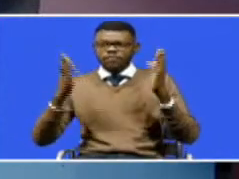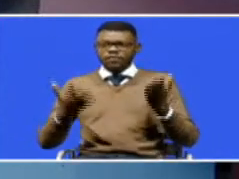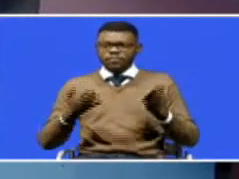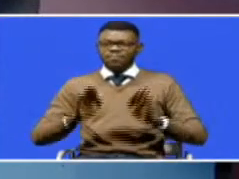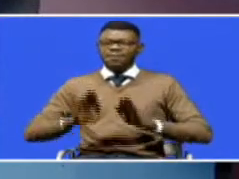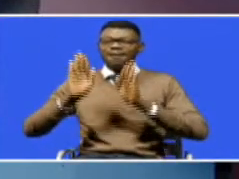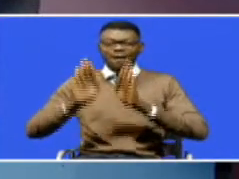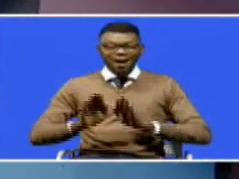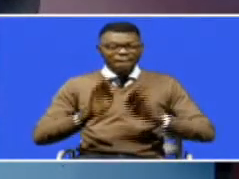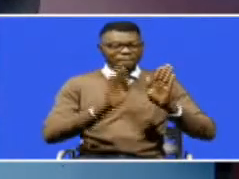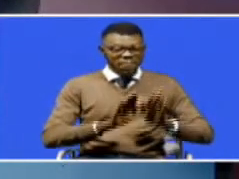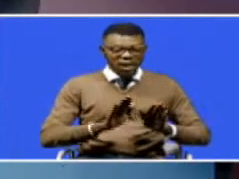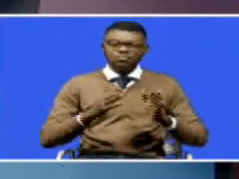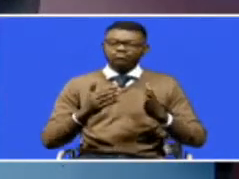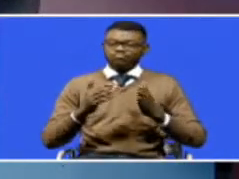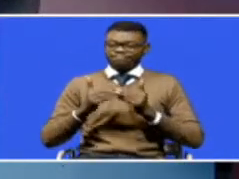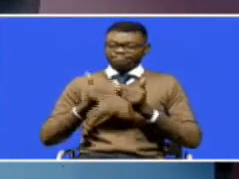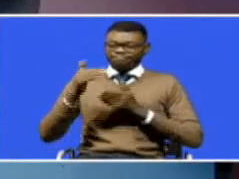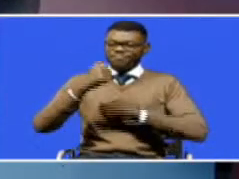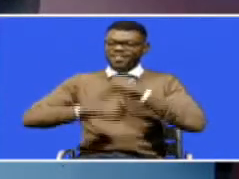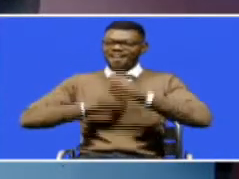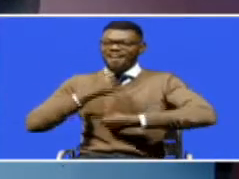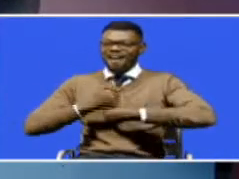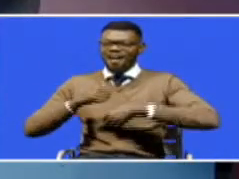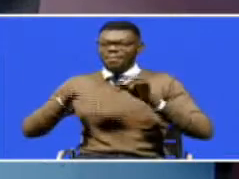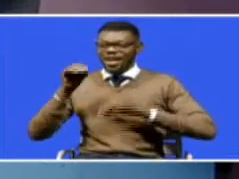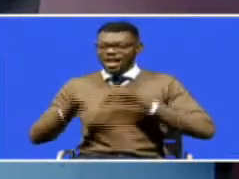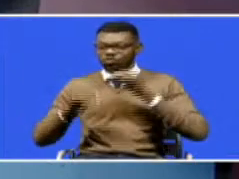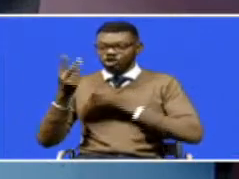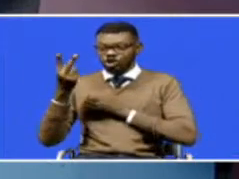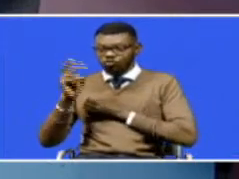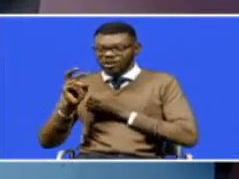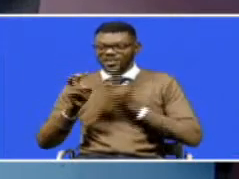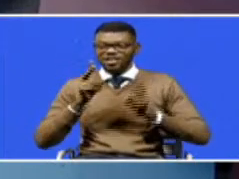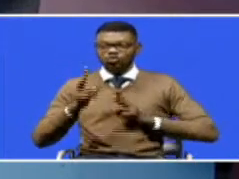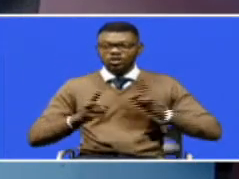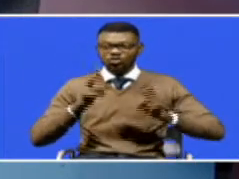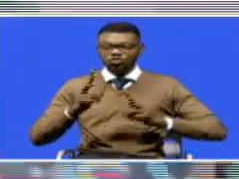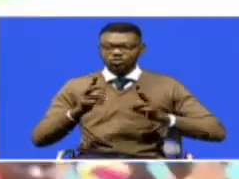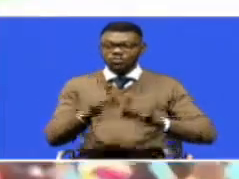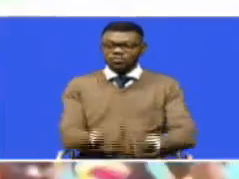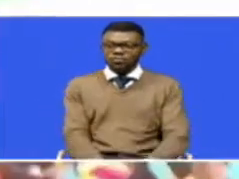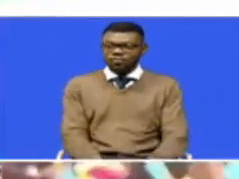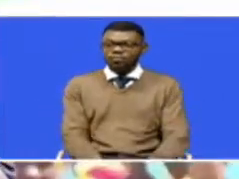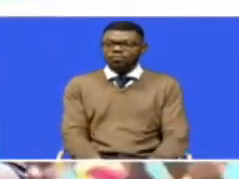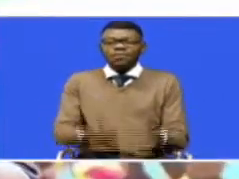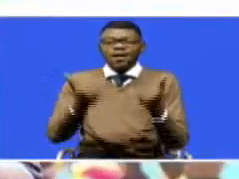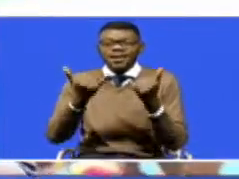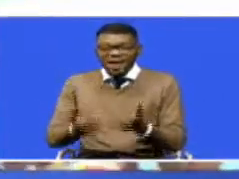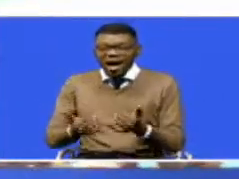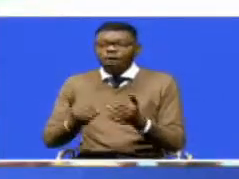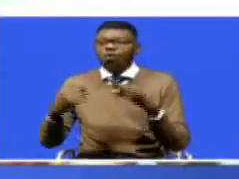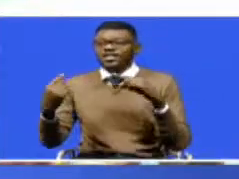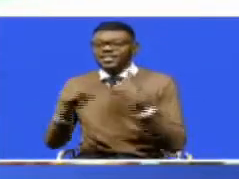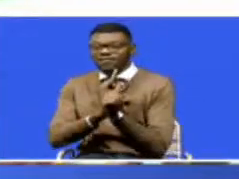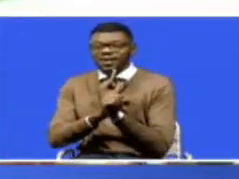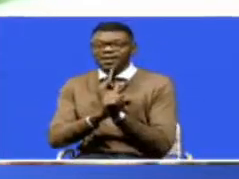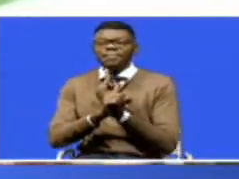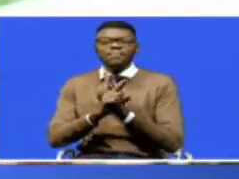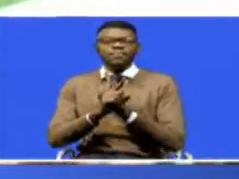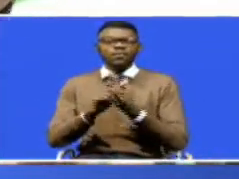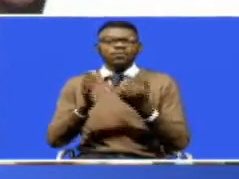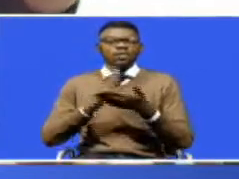debe kwa matayarisho ya uchaguzi mkuu wa mwaka 2022. Mambo ni tofauti. Kuna